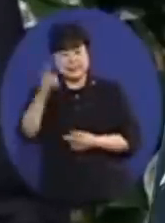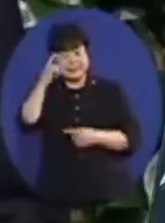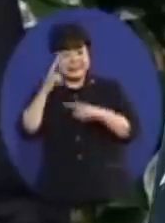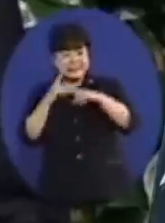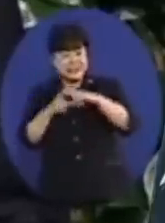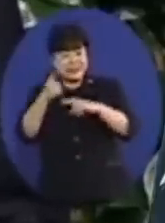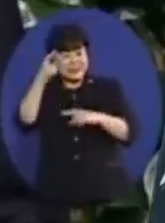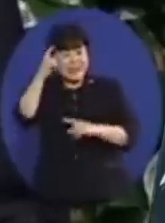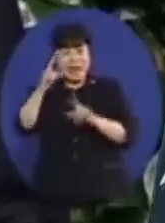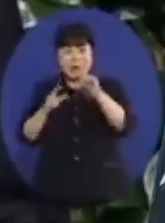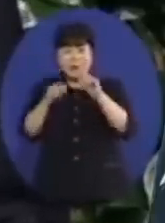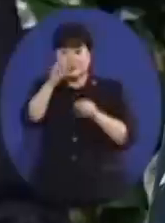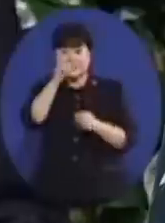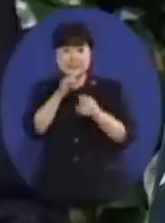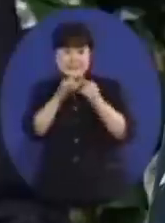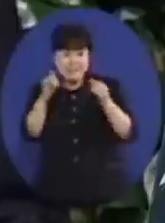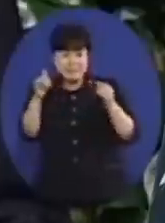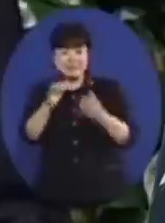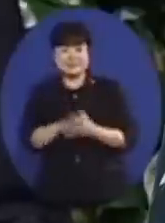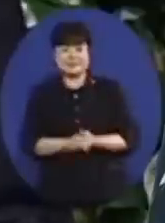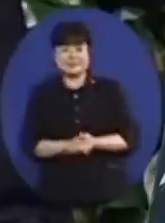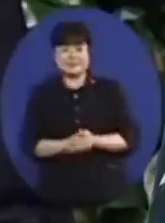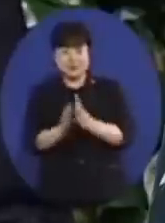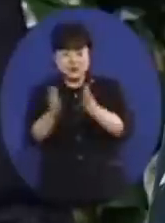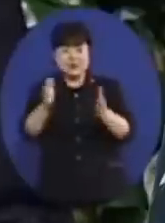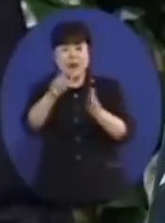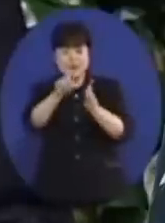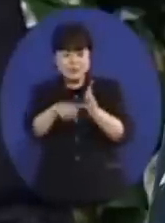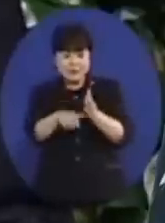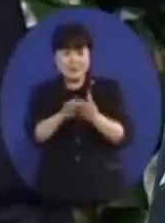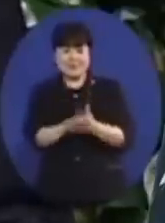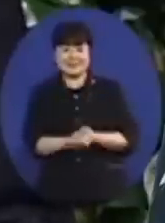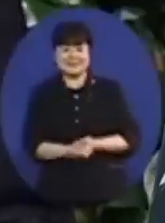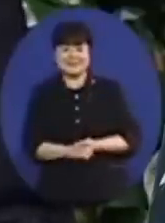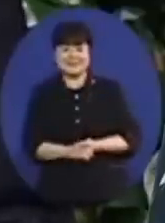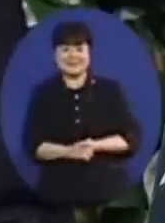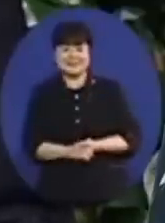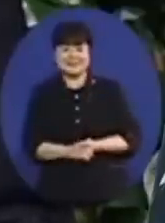긍정적인 자화상을 가지고 있는 사람은 출발부터